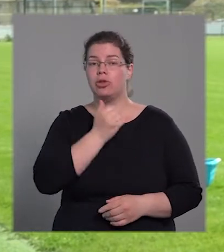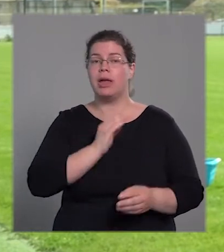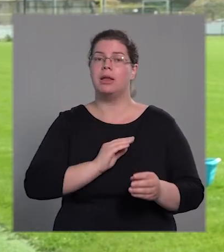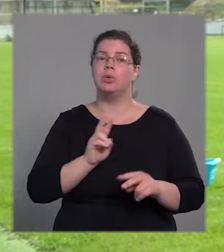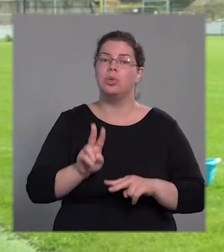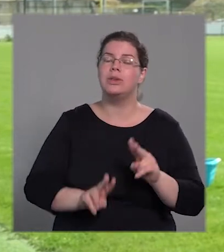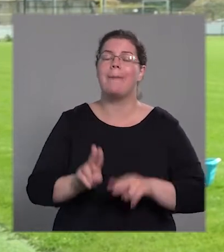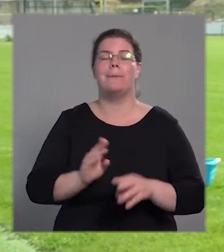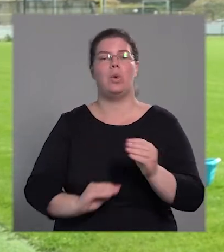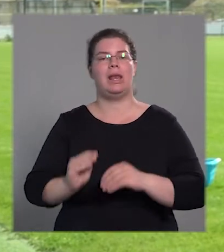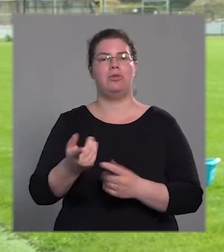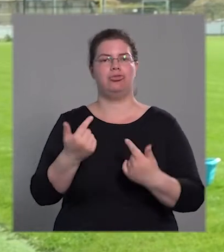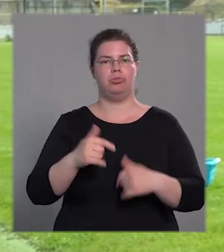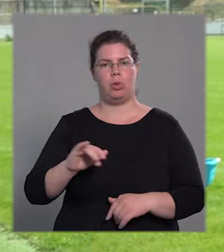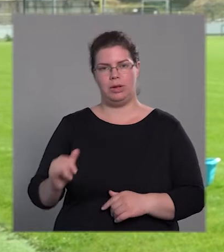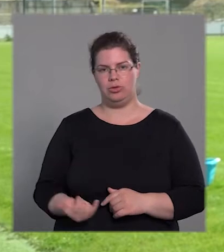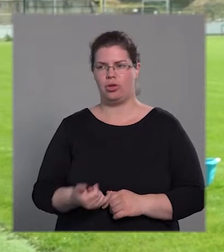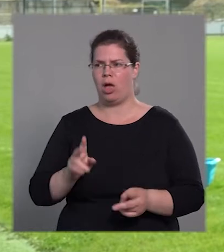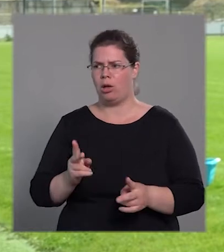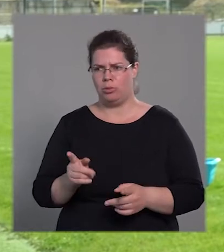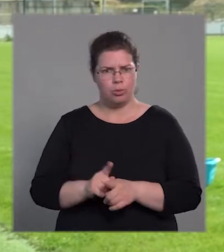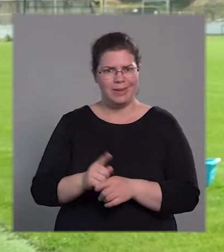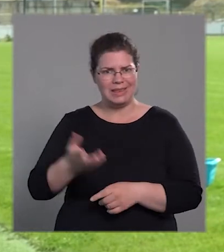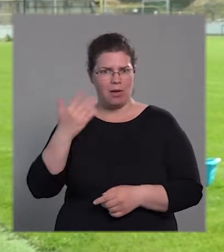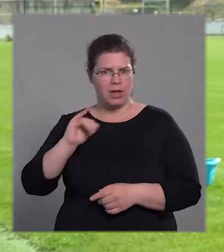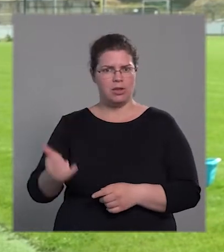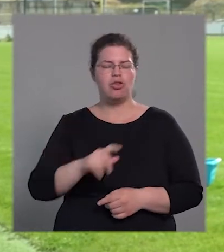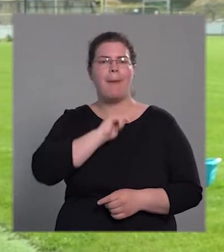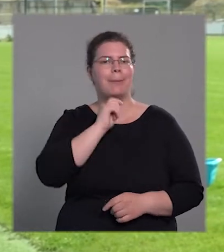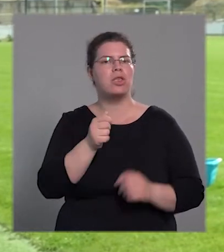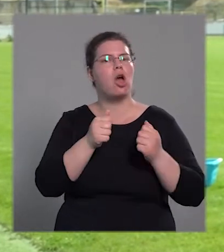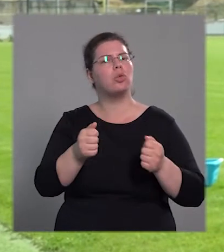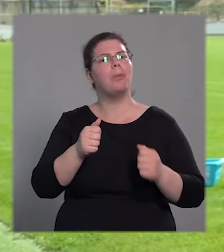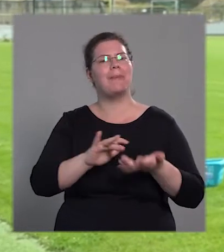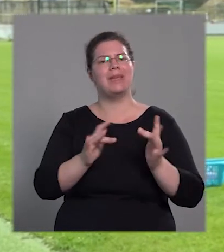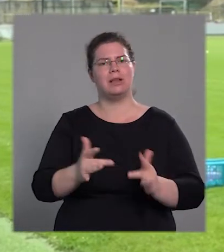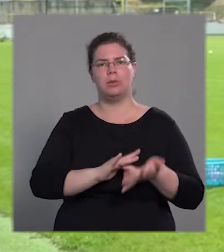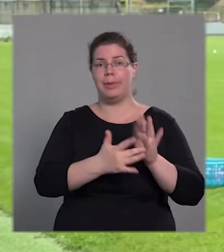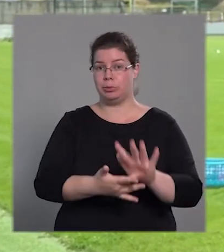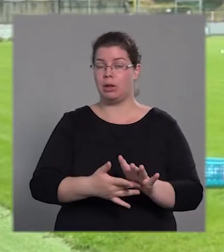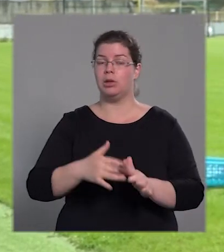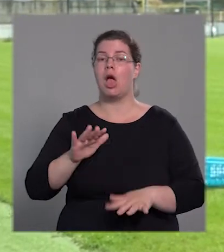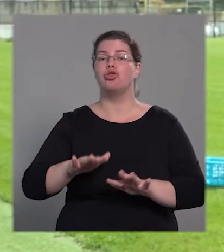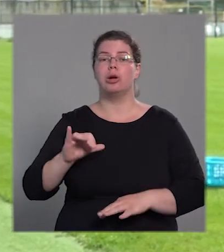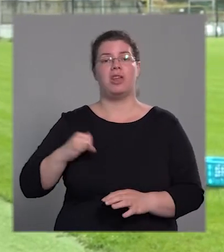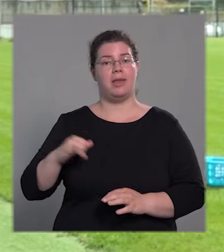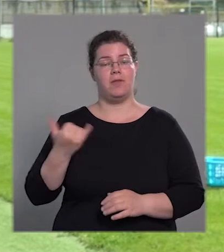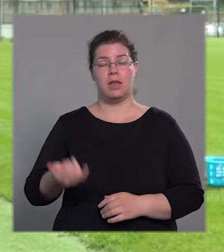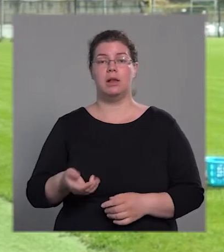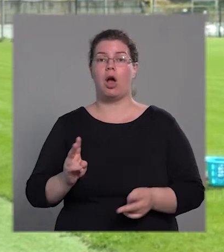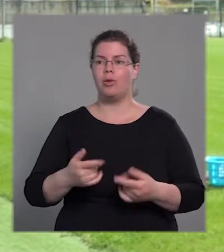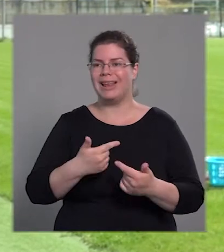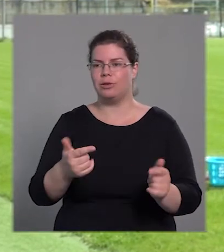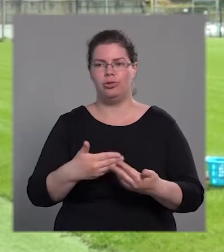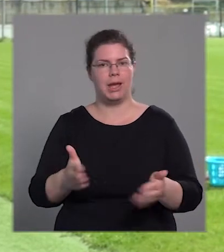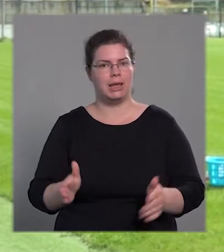is, csak úgy, mint tavaly, ahol már a Magyar Kupa mérkőzésen bemutatkoztak soroksári fiatalok, amint lehetőség nyílik,